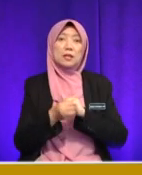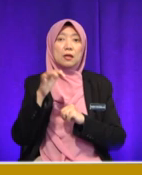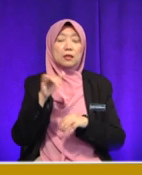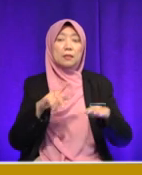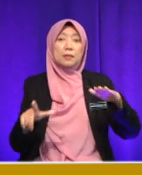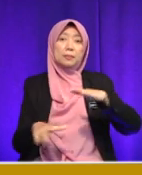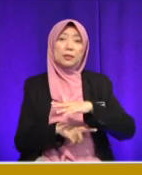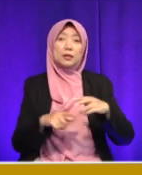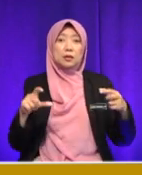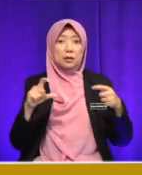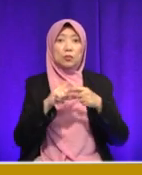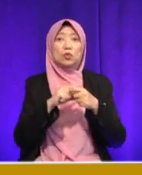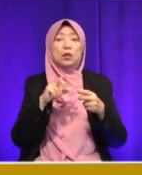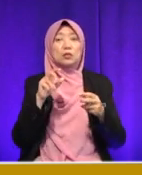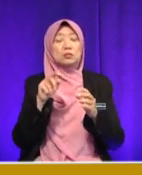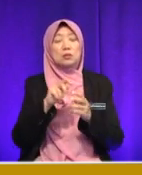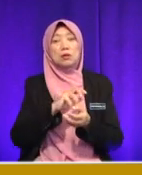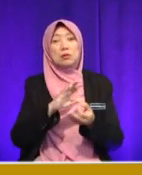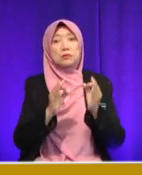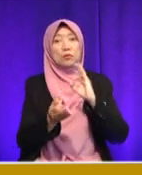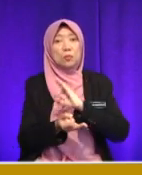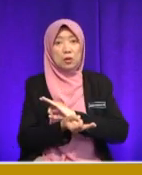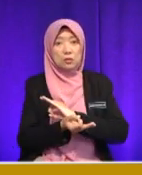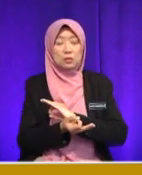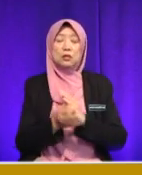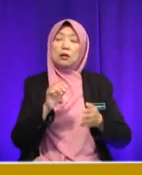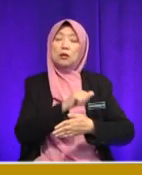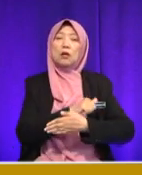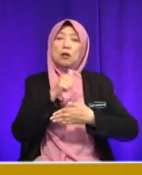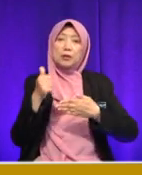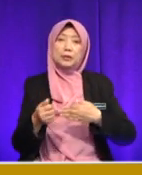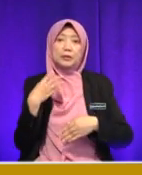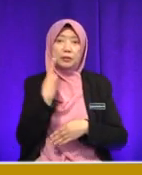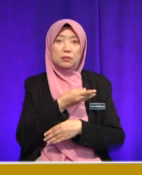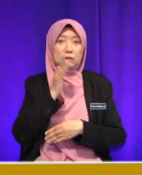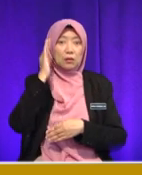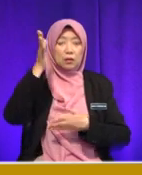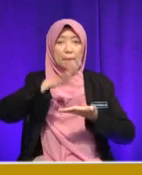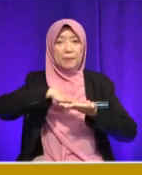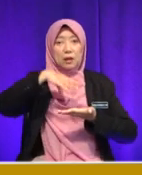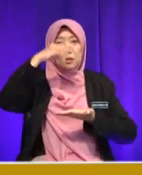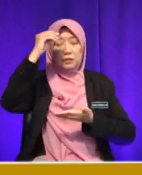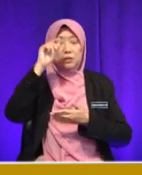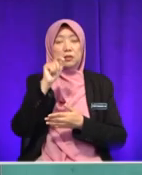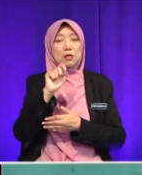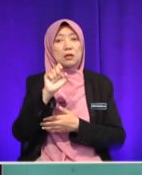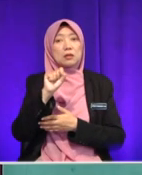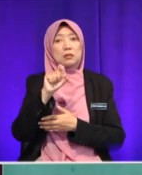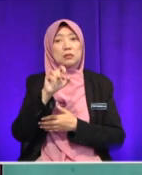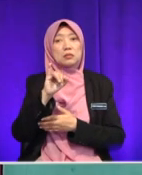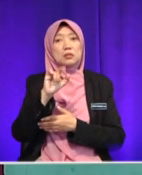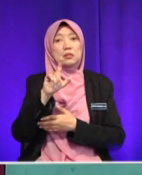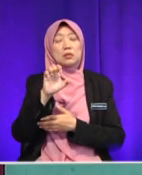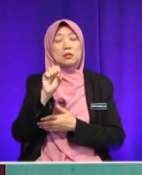melibatkan gabungan transformasi. Dan akhir sekali, kita akan belajar mengenai teselasi. Menjelaskan